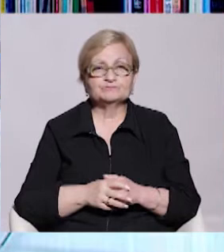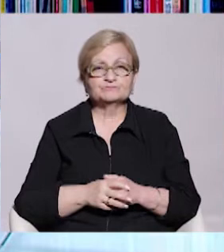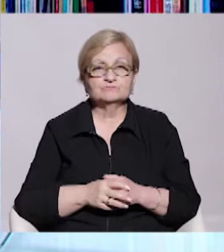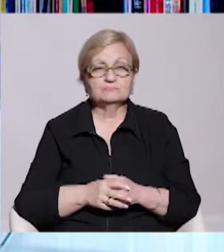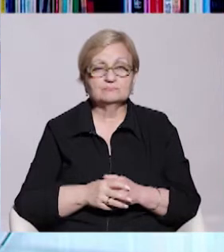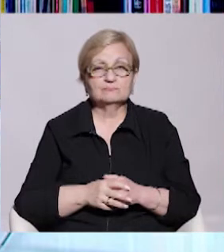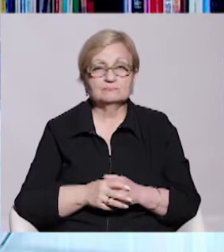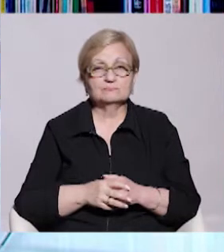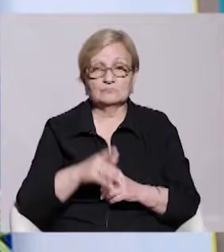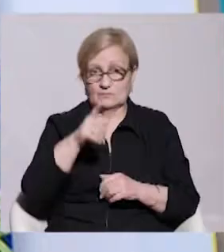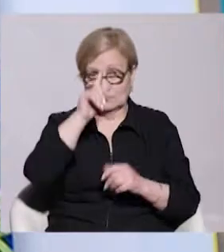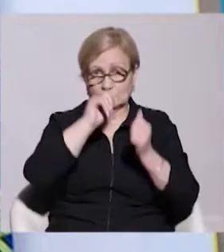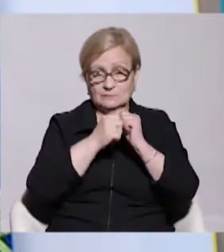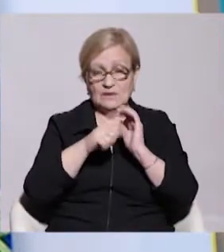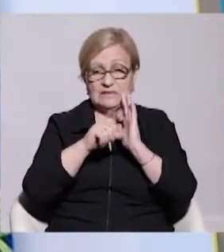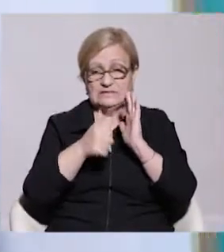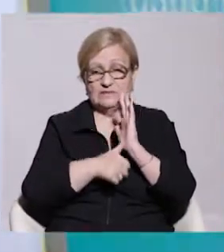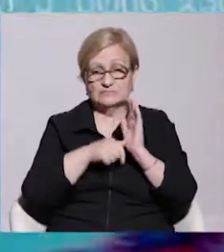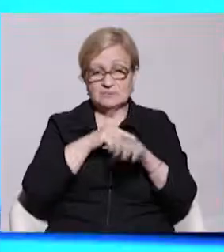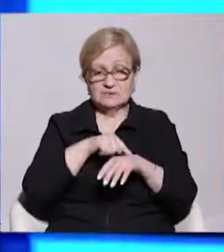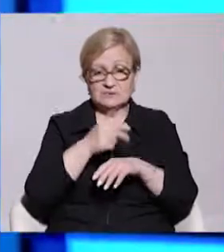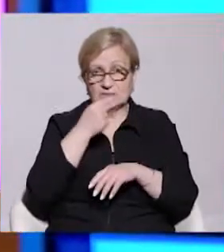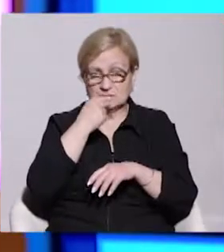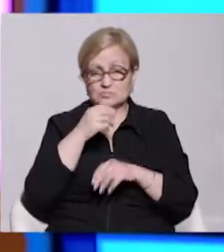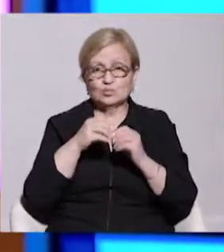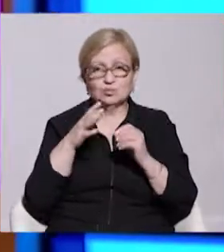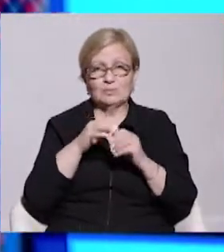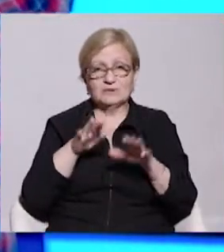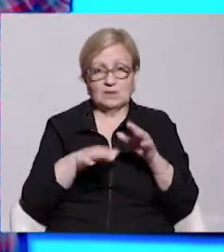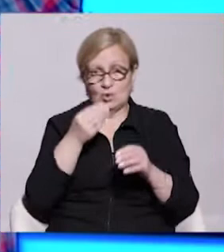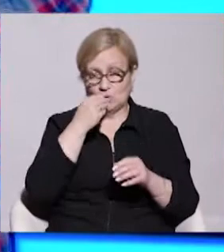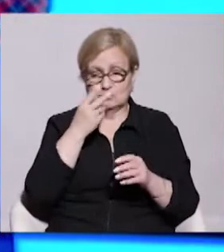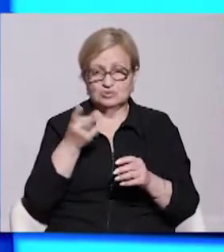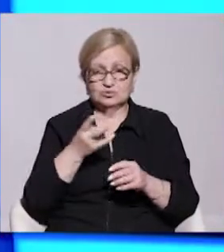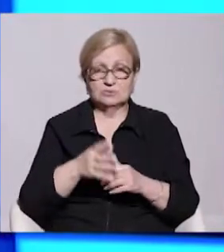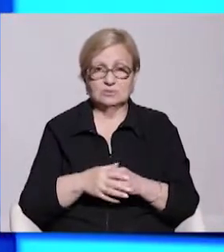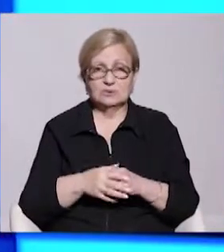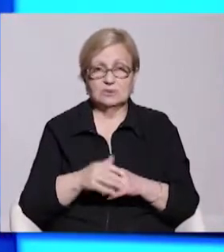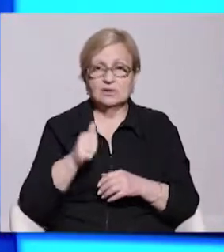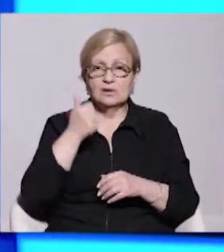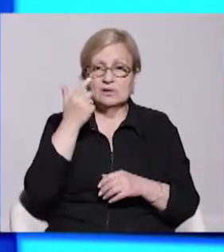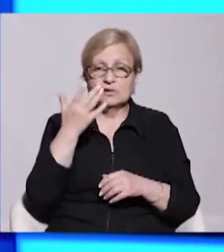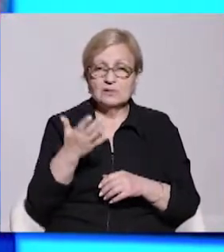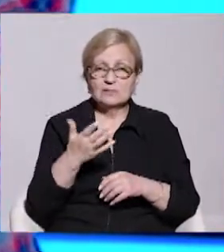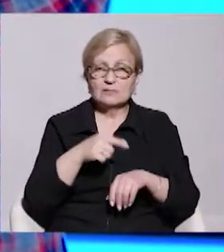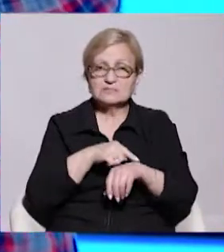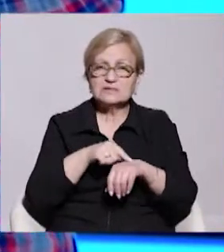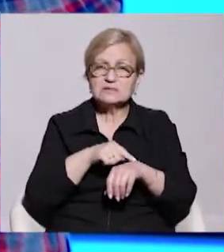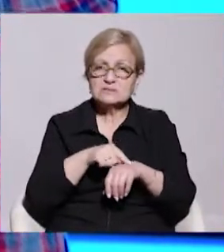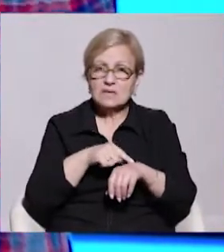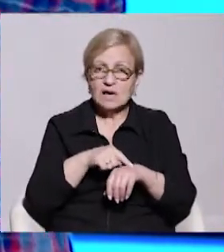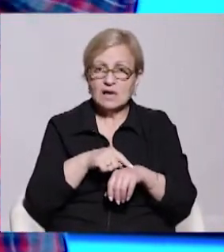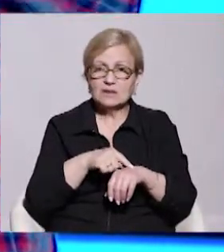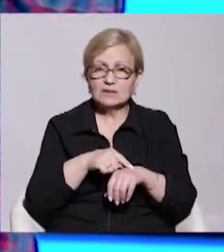ერთხელ კიდევ, ესე იგი 16 საათი ჭამს და 15 კილოგრამი სჭირდება. პირველი კითხვა: რამდენ საათს ანდომებს